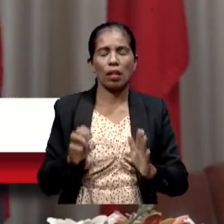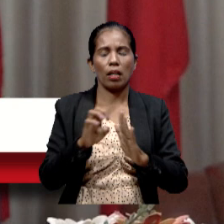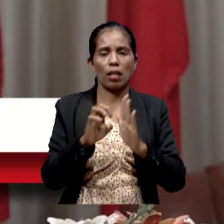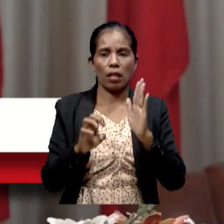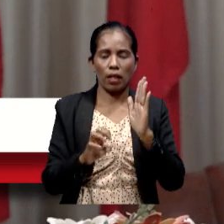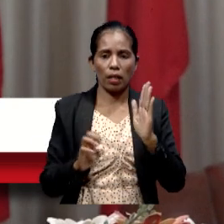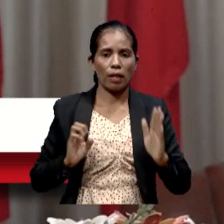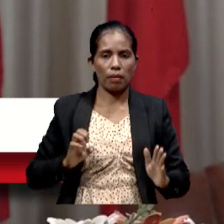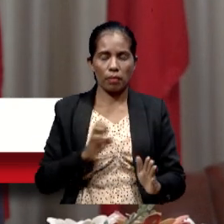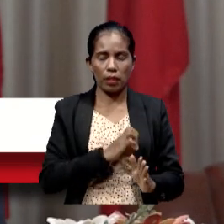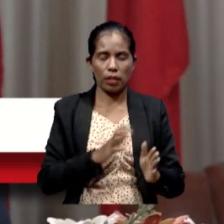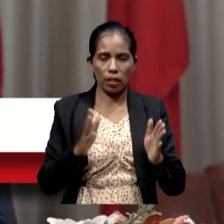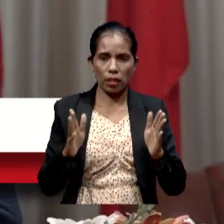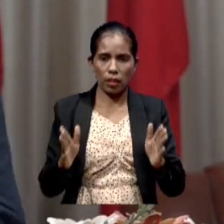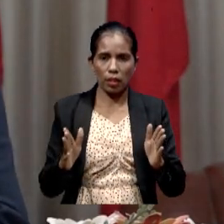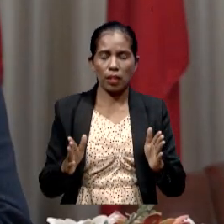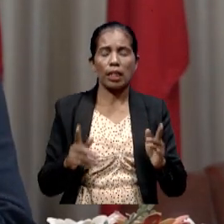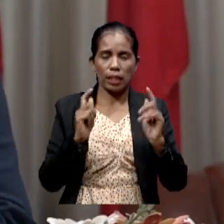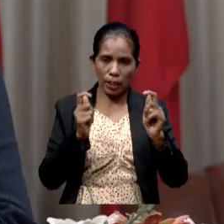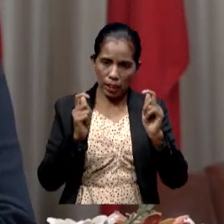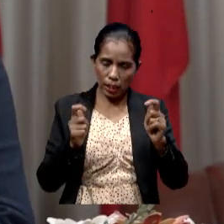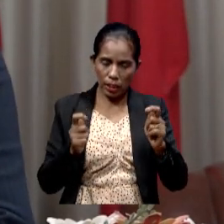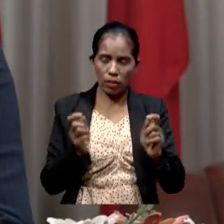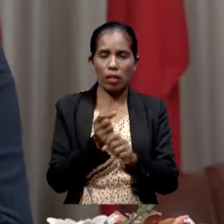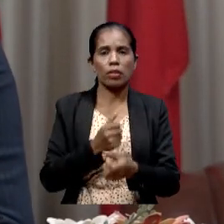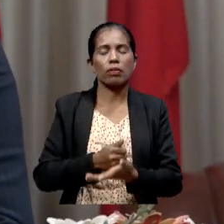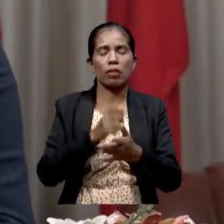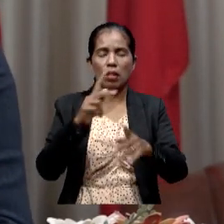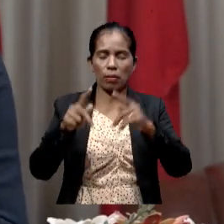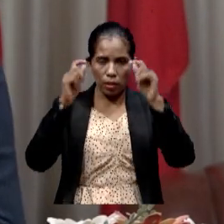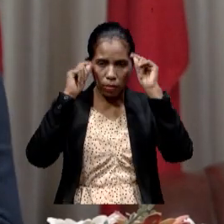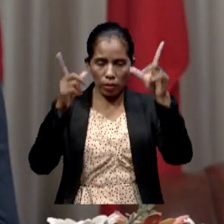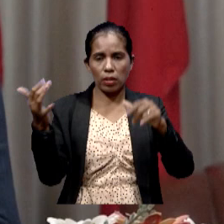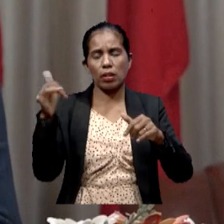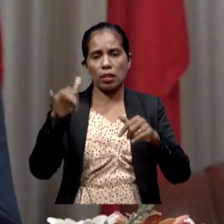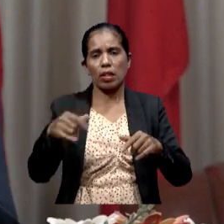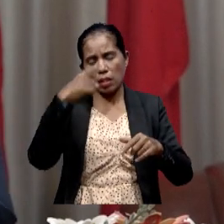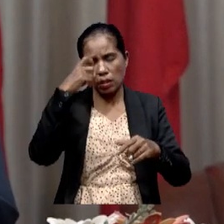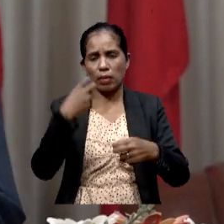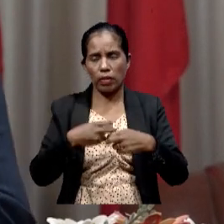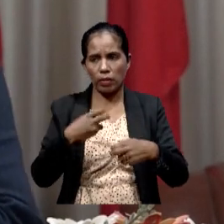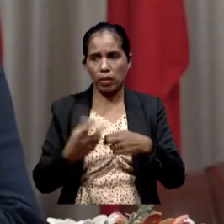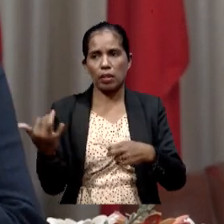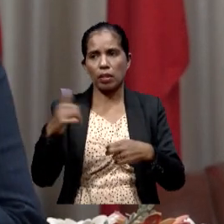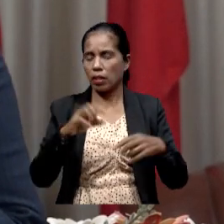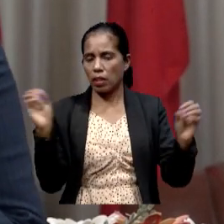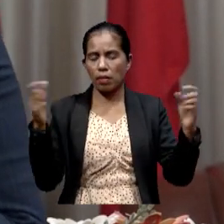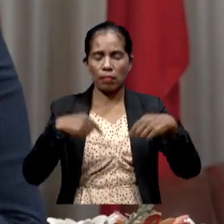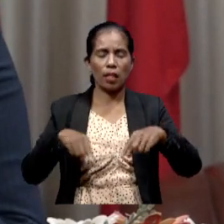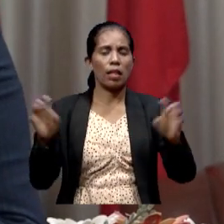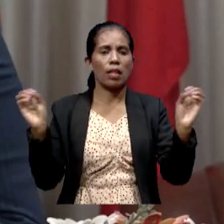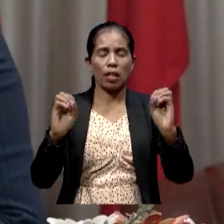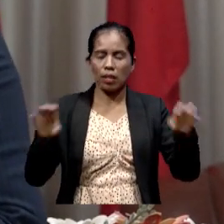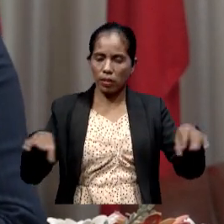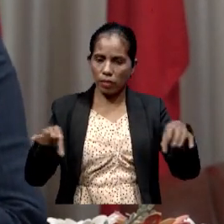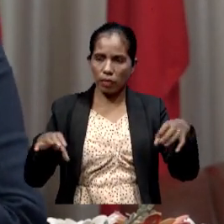tu ajuda Timor-Leste Sira nebe ma ba, tamba sama seni situasaun iha situasaun se difisil, tamba sirba sirla iha kontratu ida antes